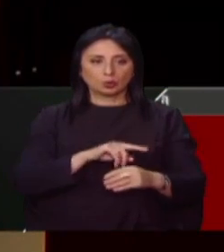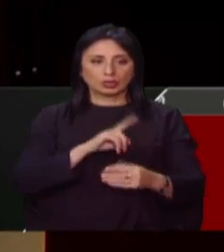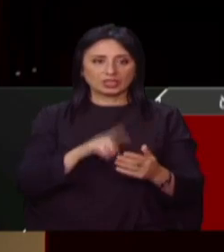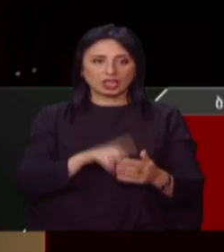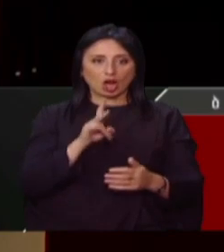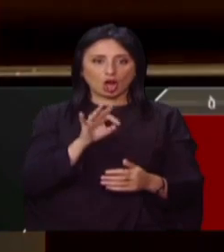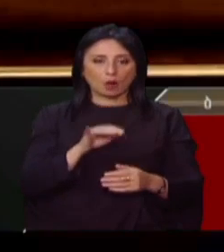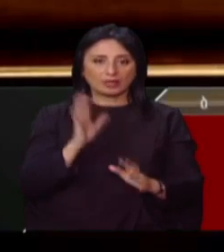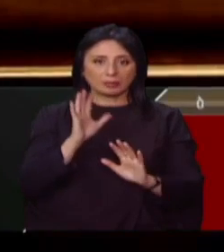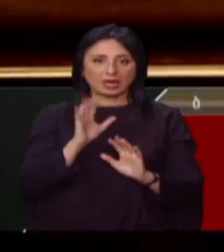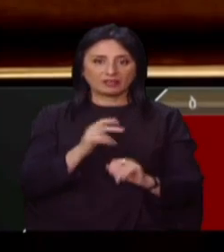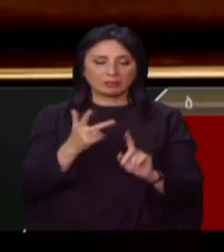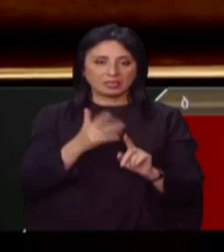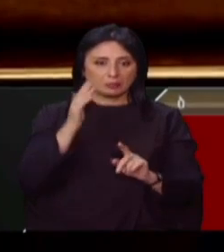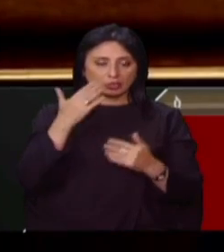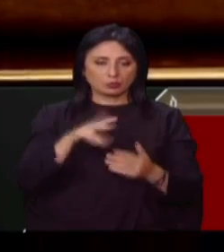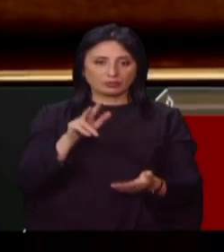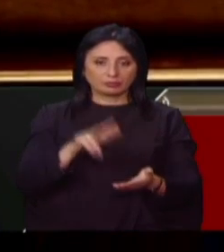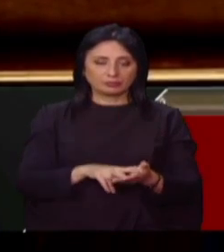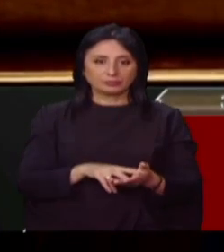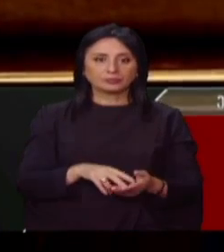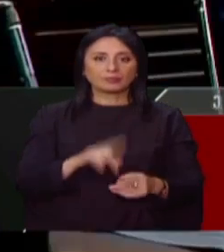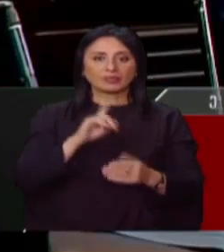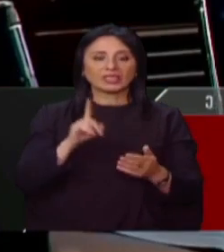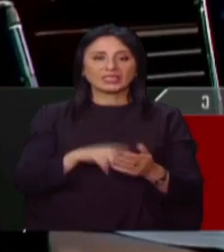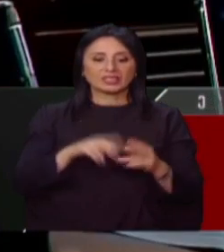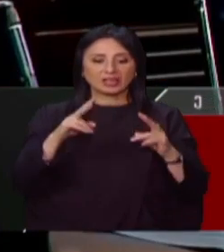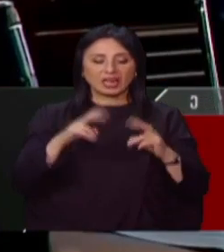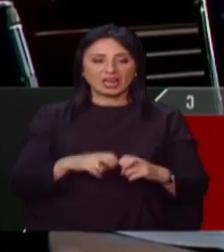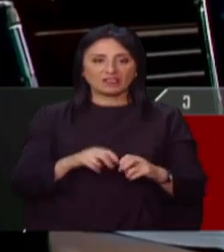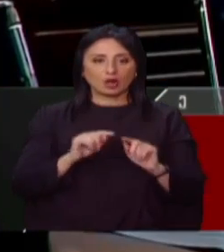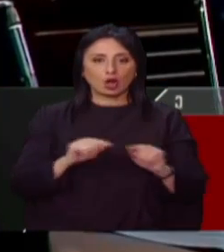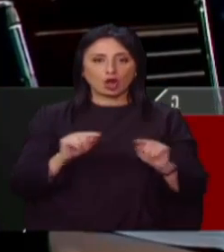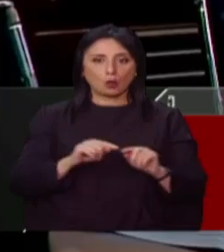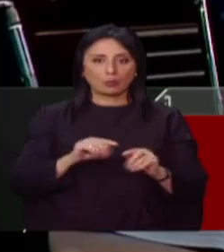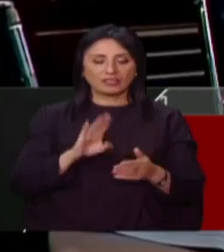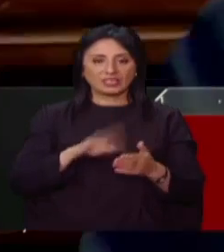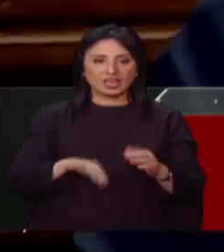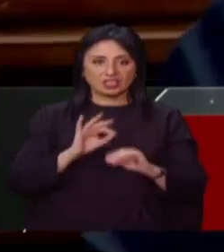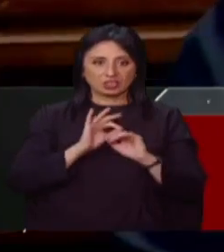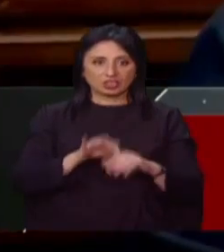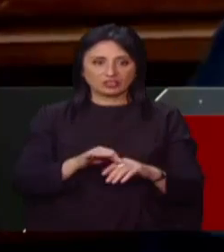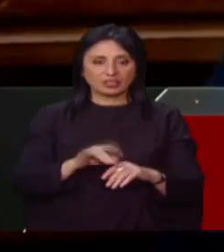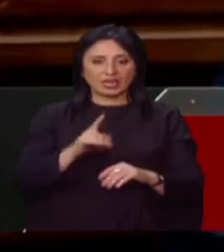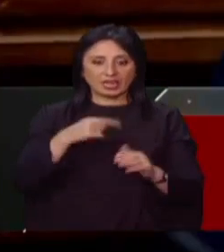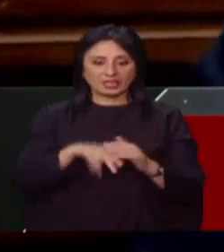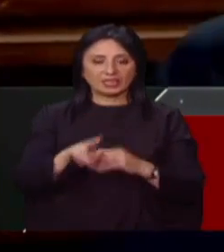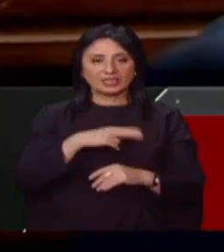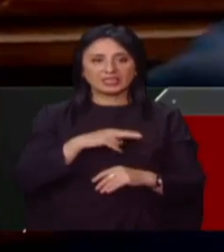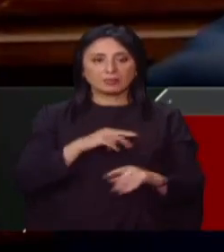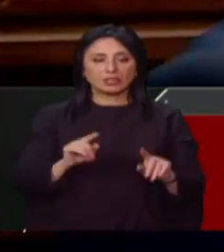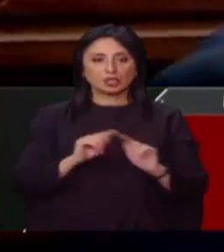საკითხთა კომიტეტმა მხარი მესამე მოსმენით დაუჭირა. საკითხის განხილვამ ოპოზიციის გარეშე ჩაიარა, რადგან